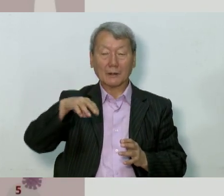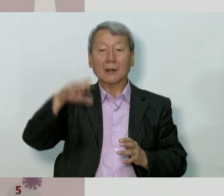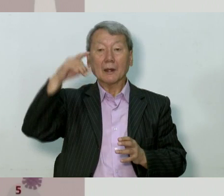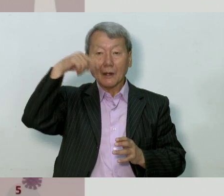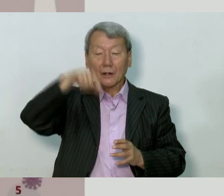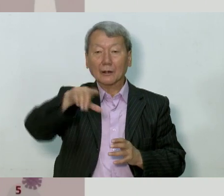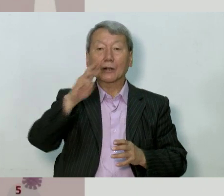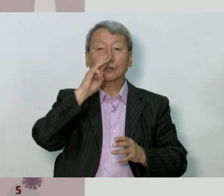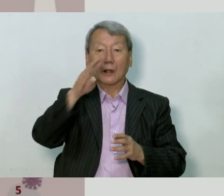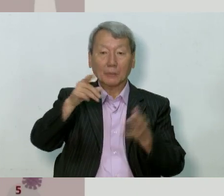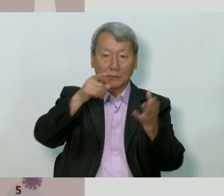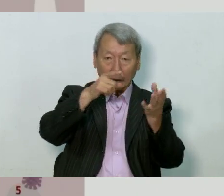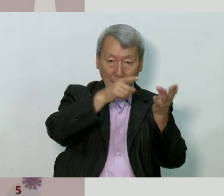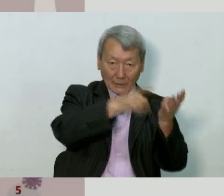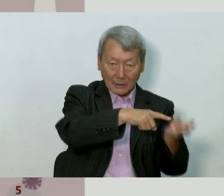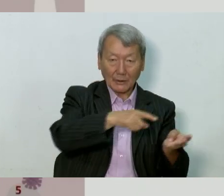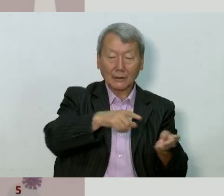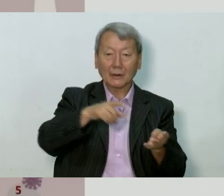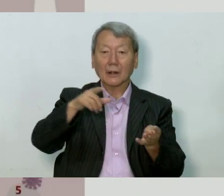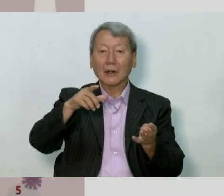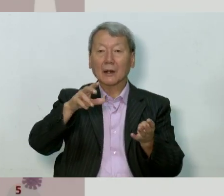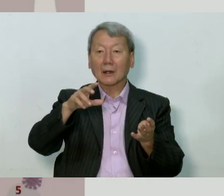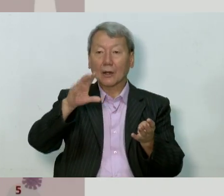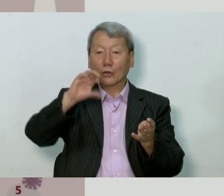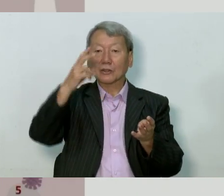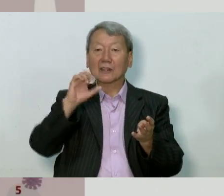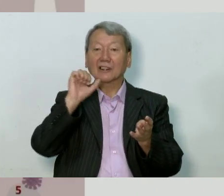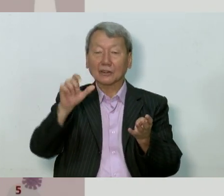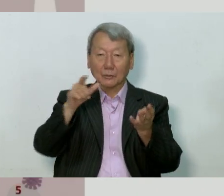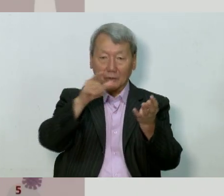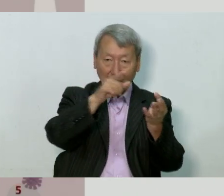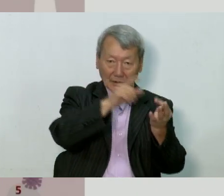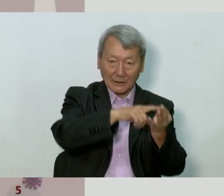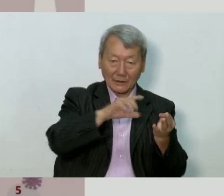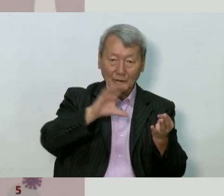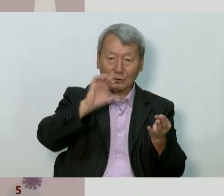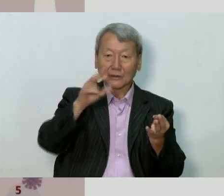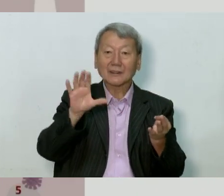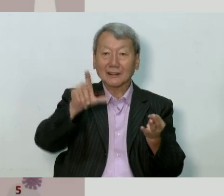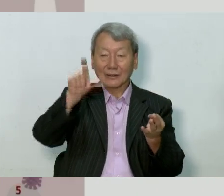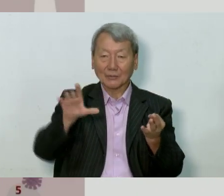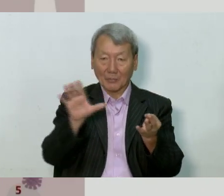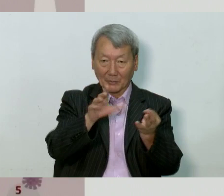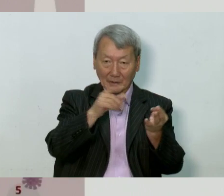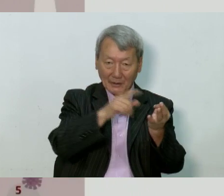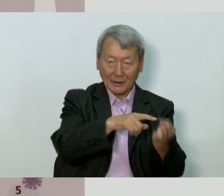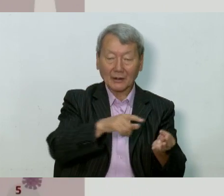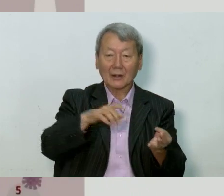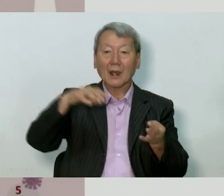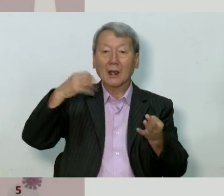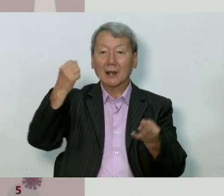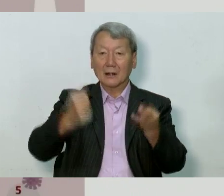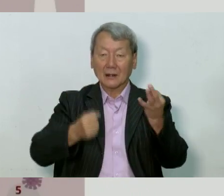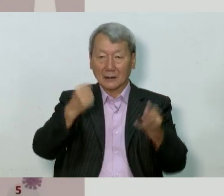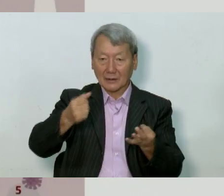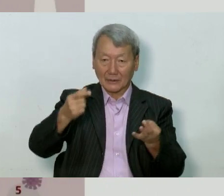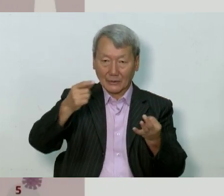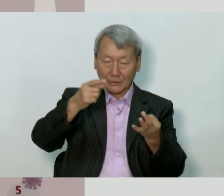и на заработную плату, на пособие по социальному обеспечению социальной помощи населению, на трансферты